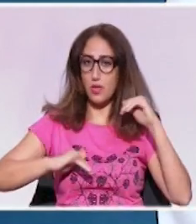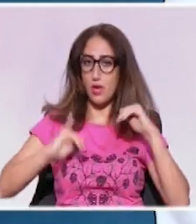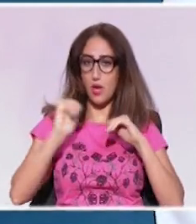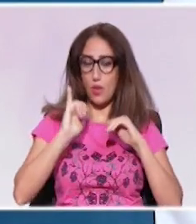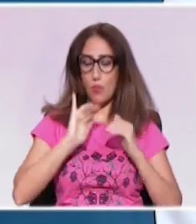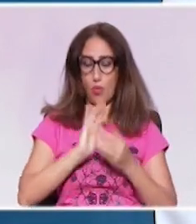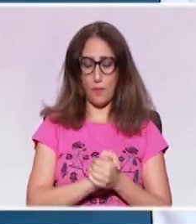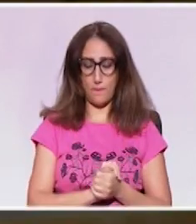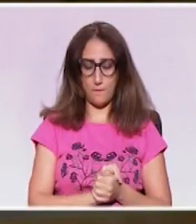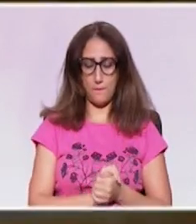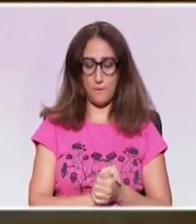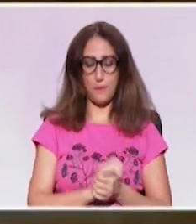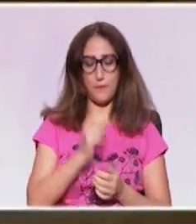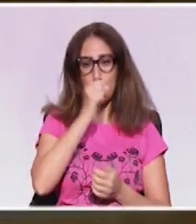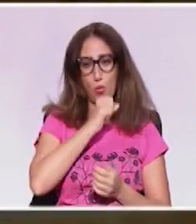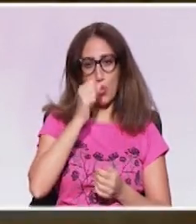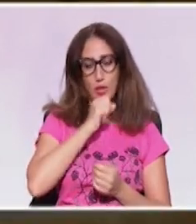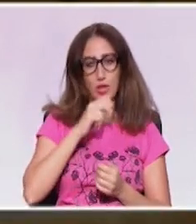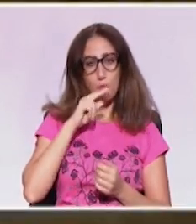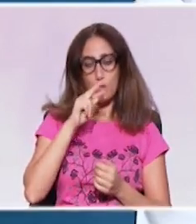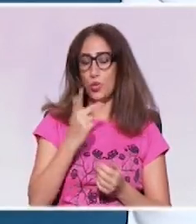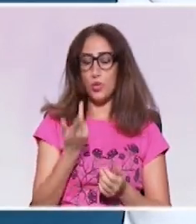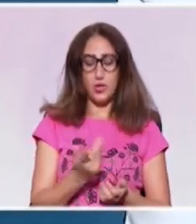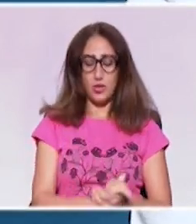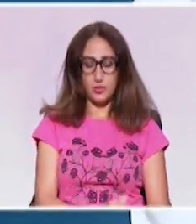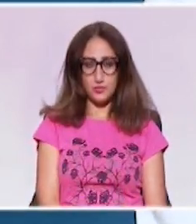وحبيت اكتب لهم اغنيه هديه. بتقولي كلماتها بتقول ايه؟